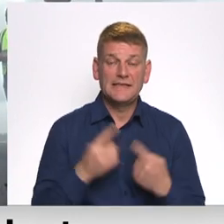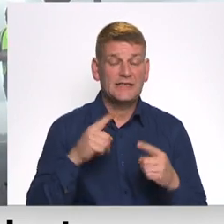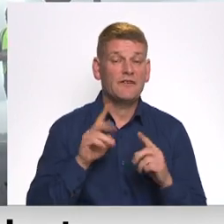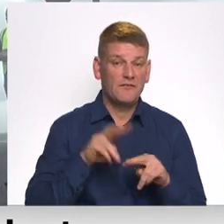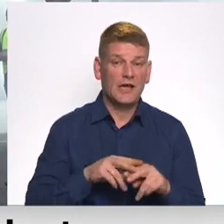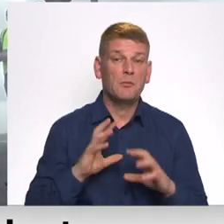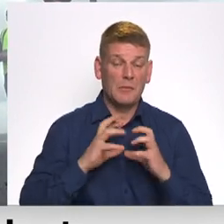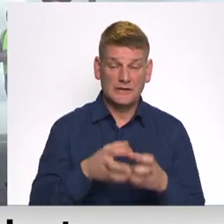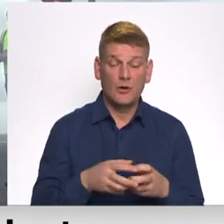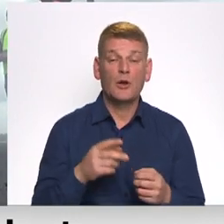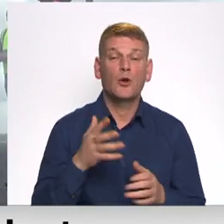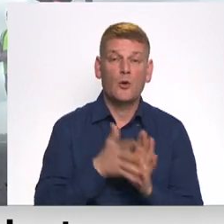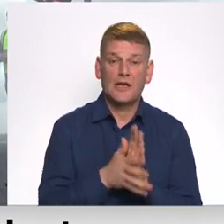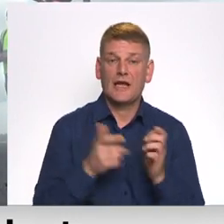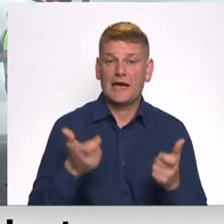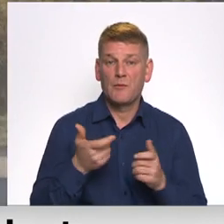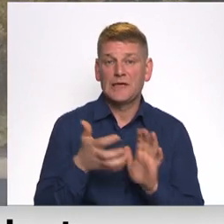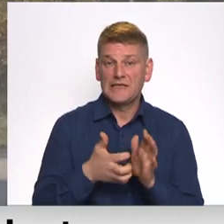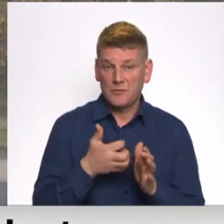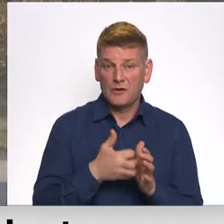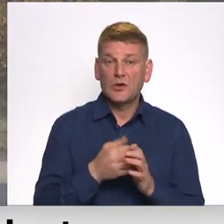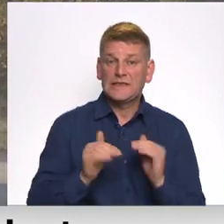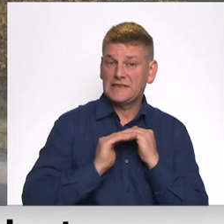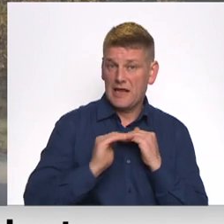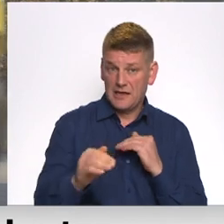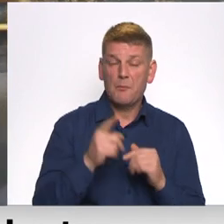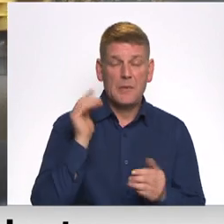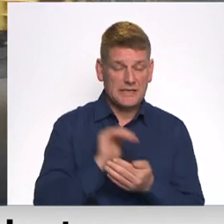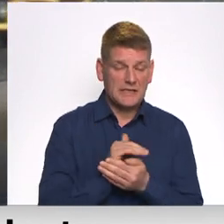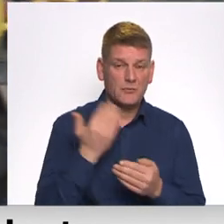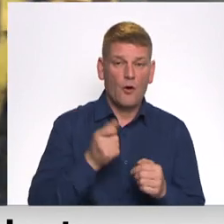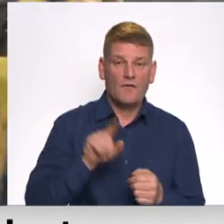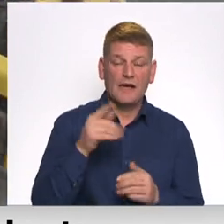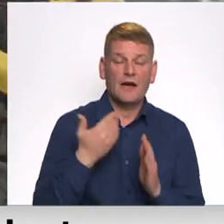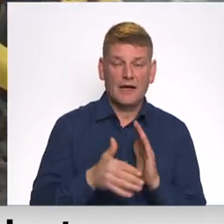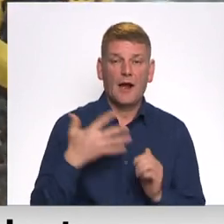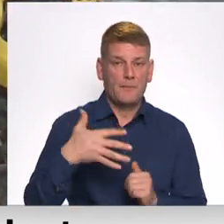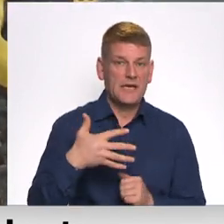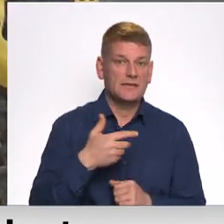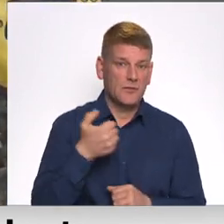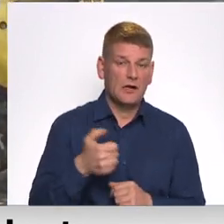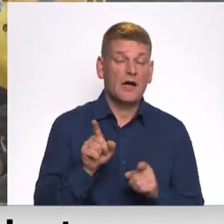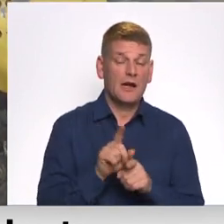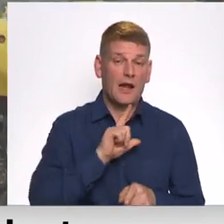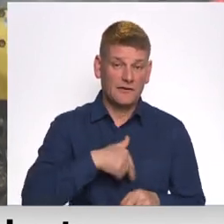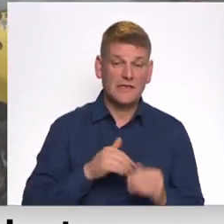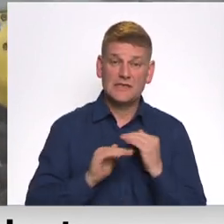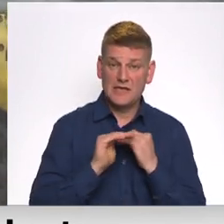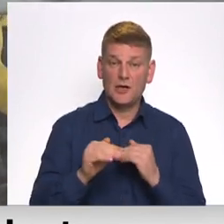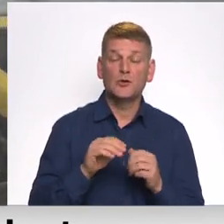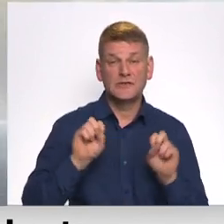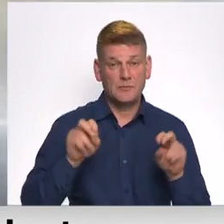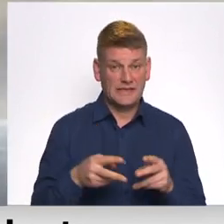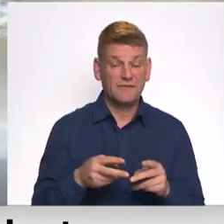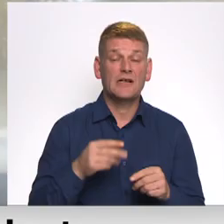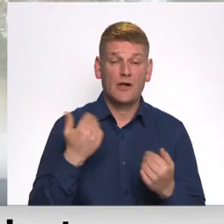pasaulē nolietoto riepu izmantošanu ceļu segumu klājumam pazīstam jau vairāk nekā 50 gadus. Arī Latvijā ceļu specifikācija